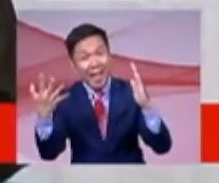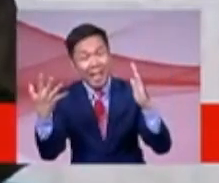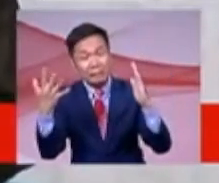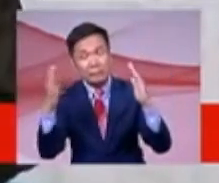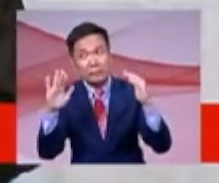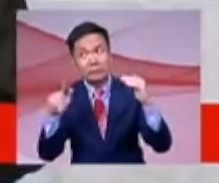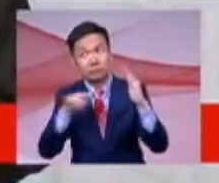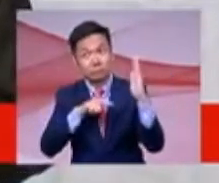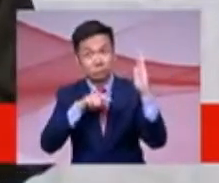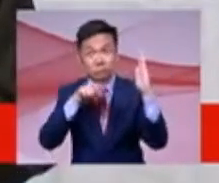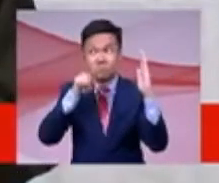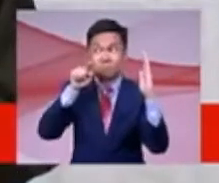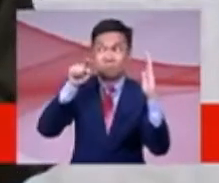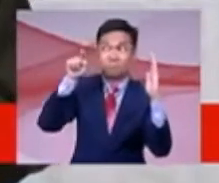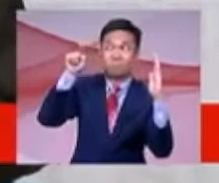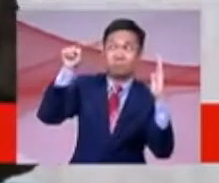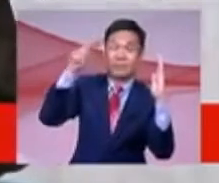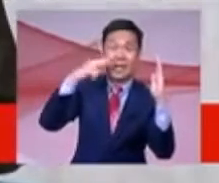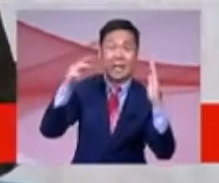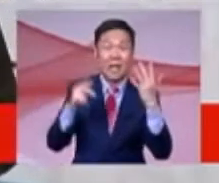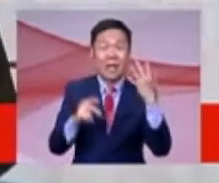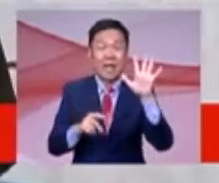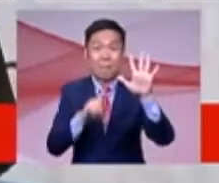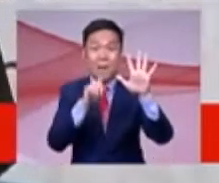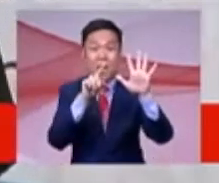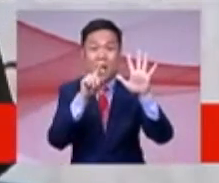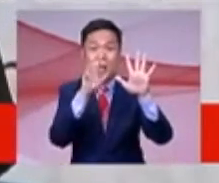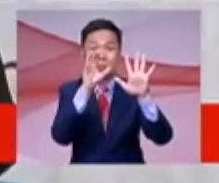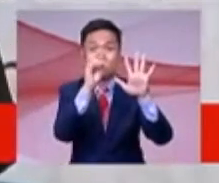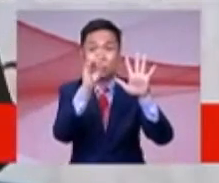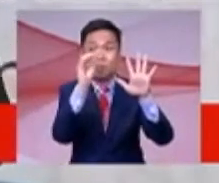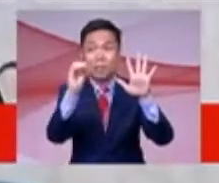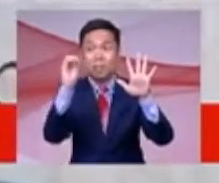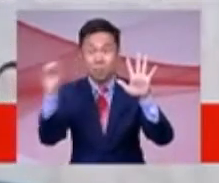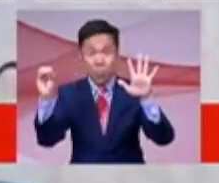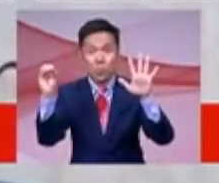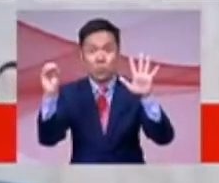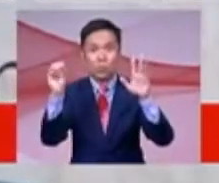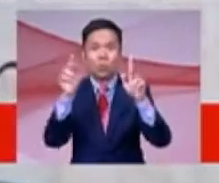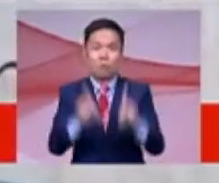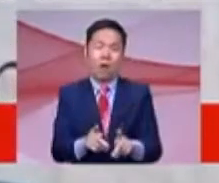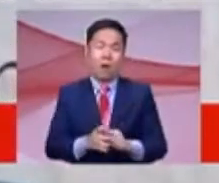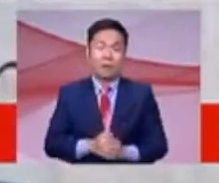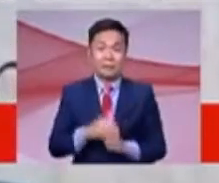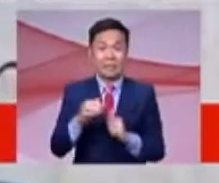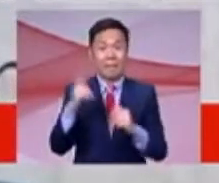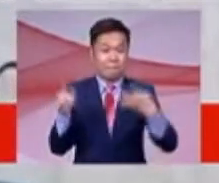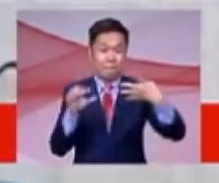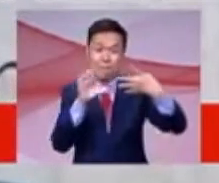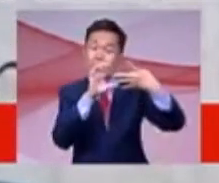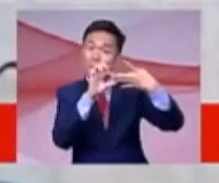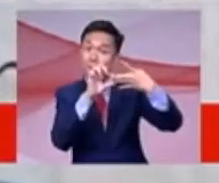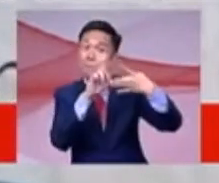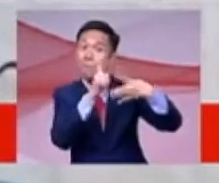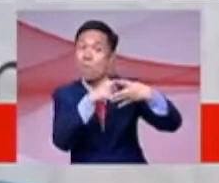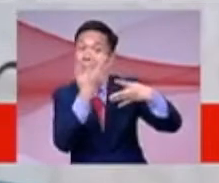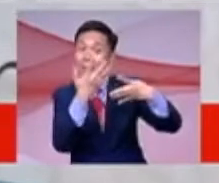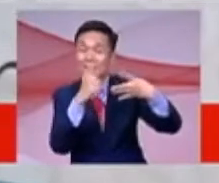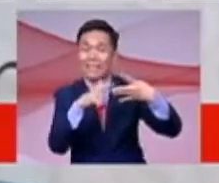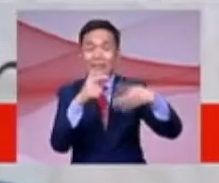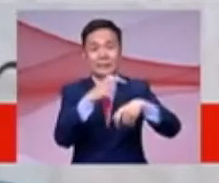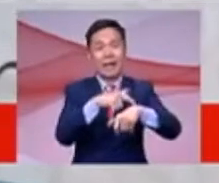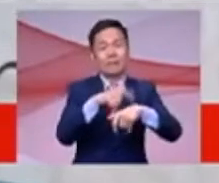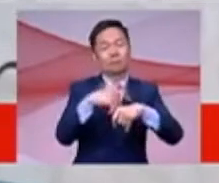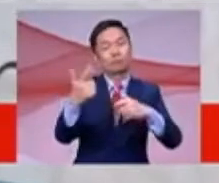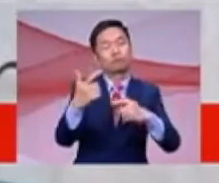akan mencatatkan 5,000 kes. Dan pada pertengahan bulan Mei, iaitu musim